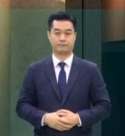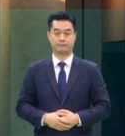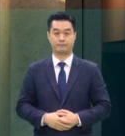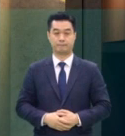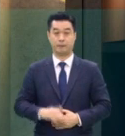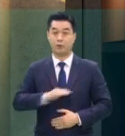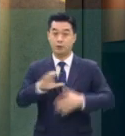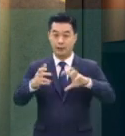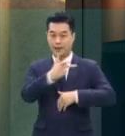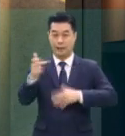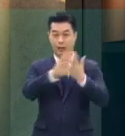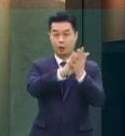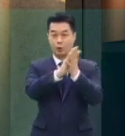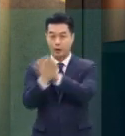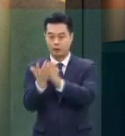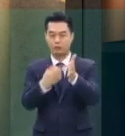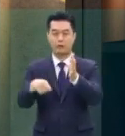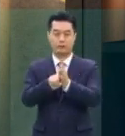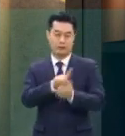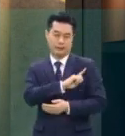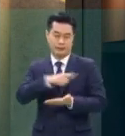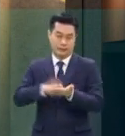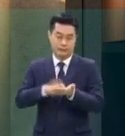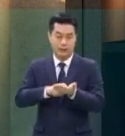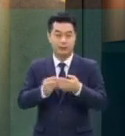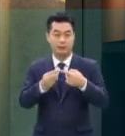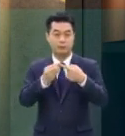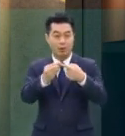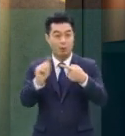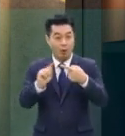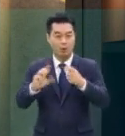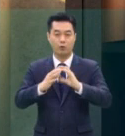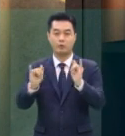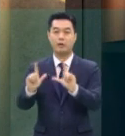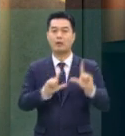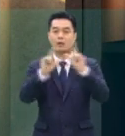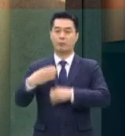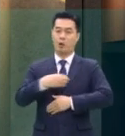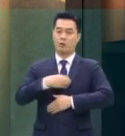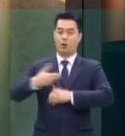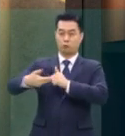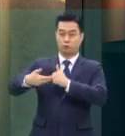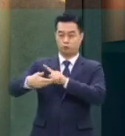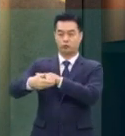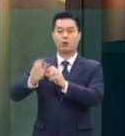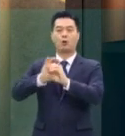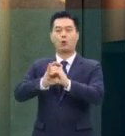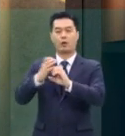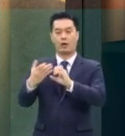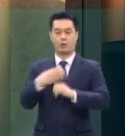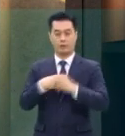대한민국 대 전환을 위해 가장 시급한 문제는 국민의 삶을 위협하는 코로나 위기극복